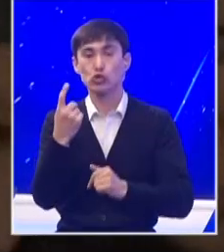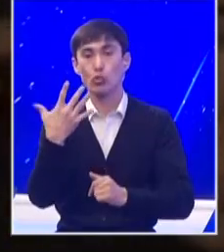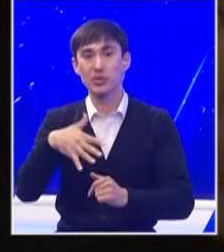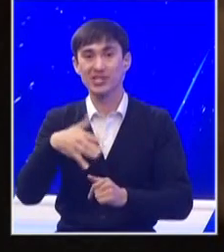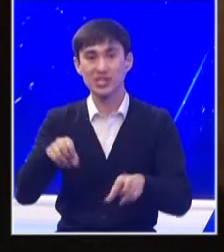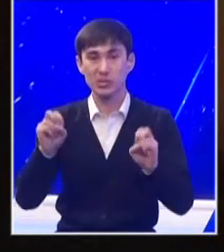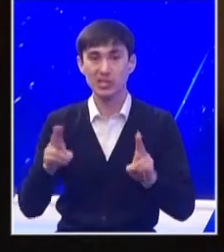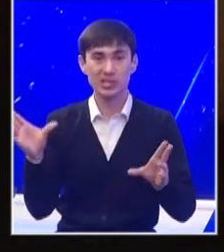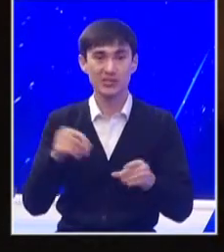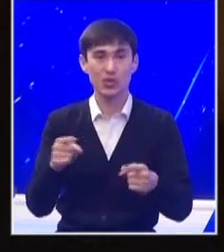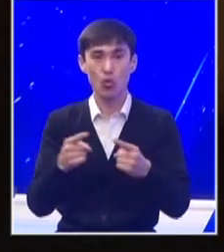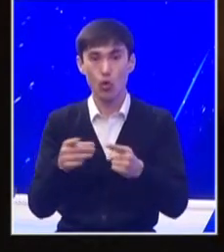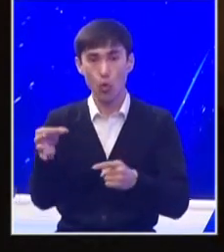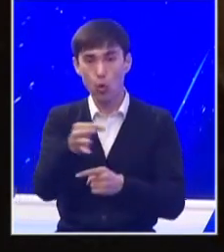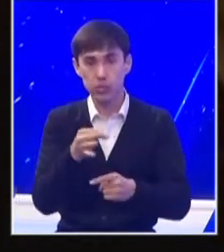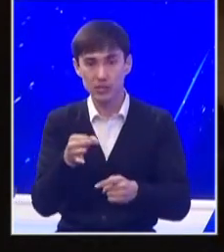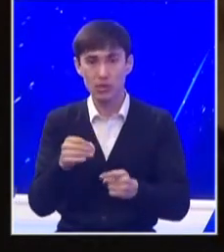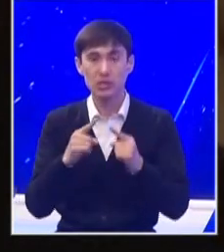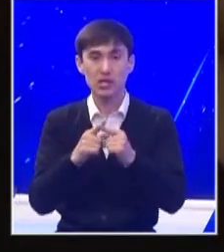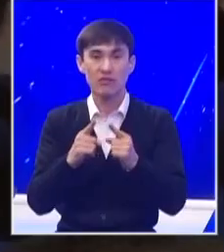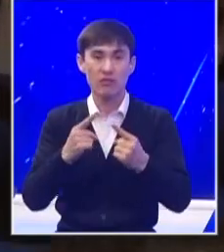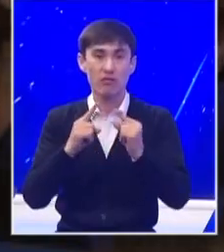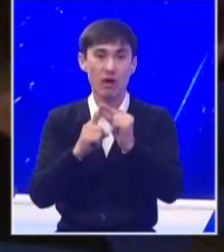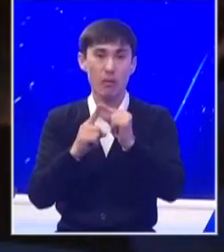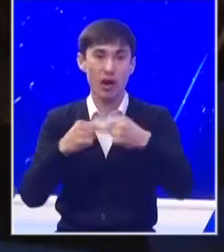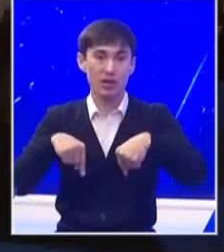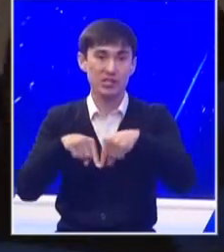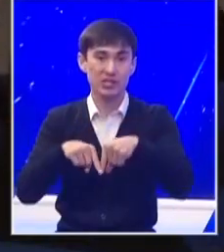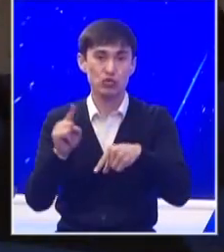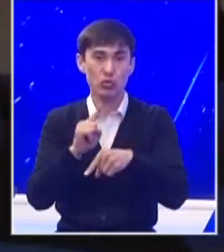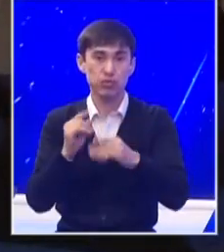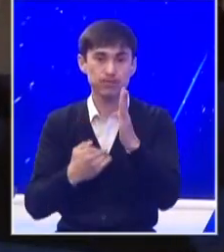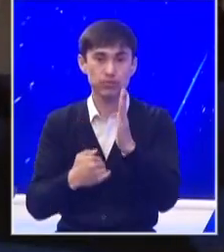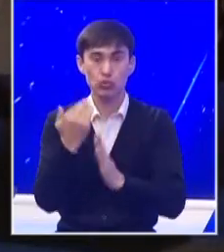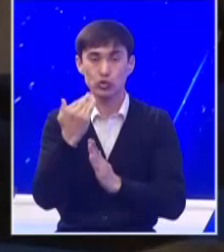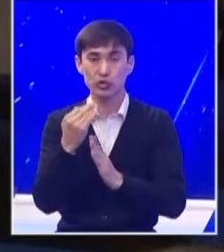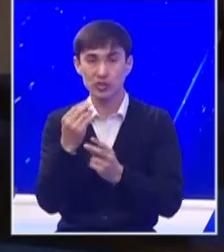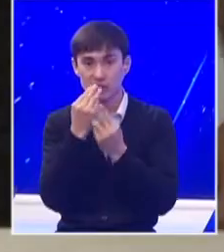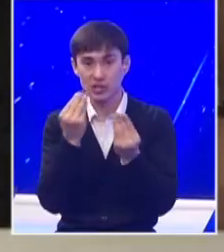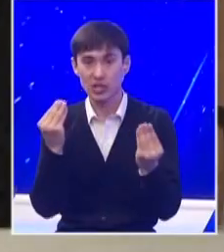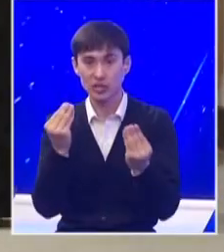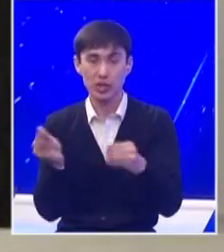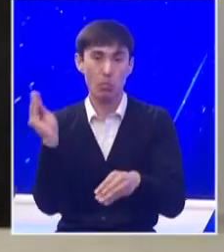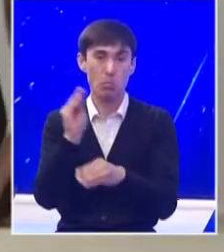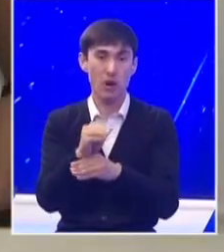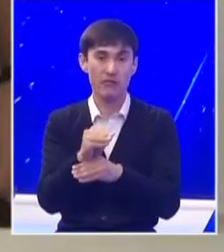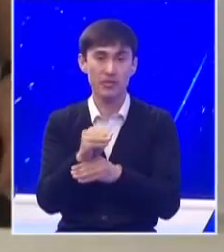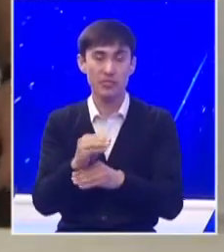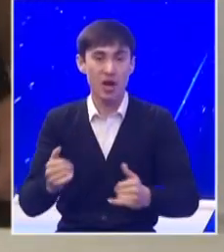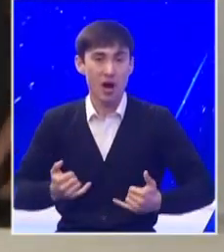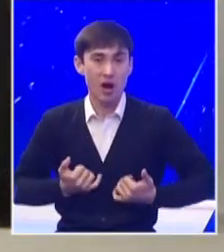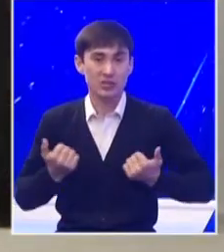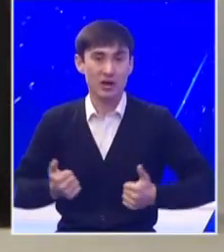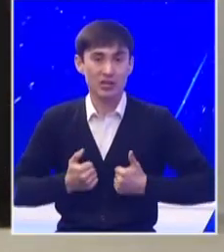150 специалистов со всех уголков области, по словам организаторов, чтобы придать этим видам спорта зрелищности и добавить порцию